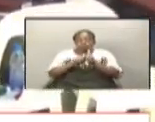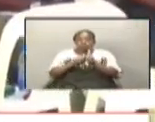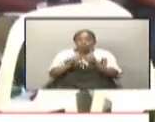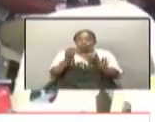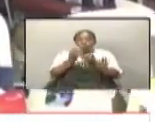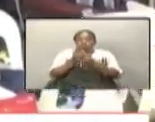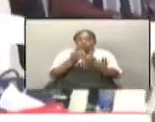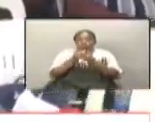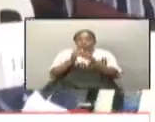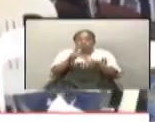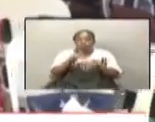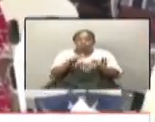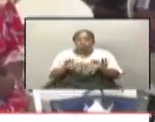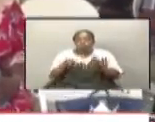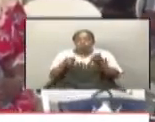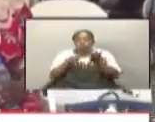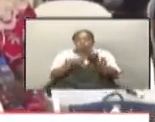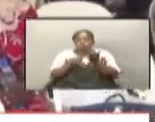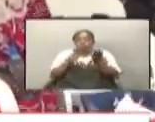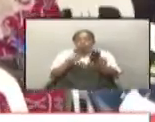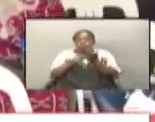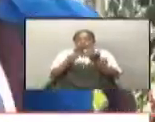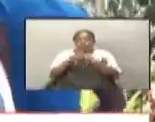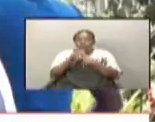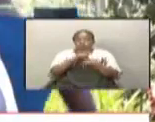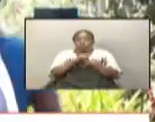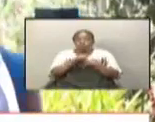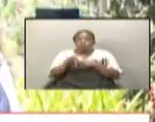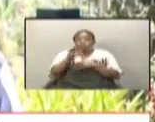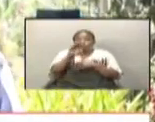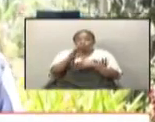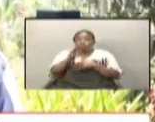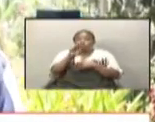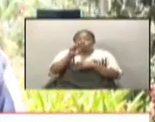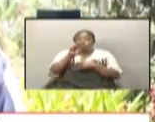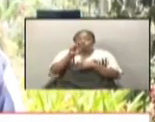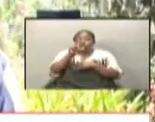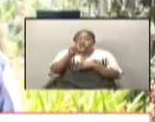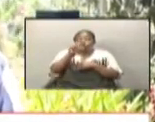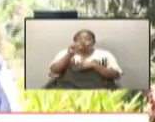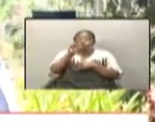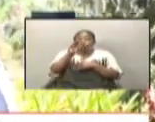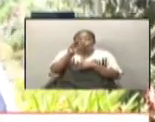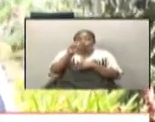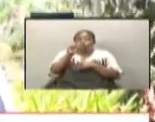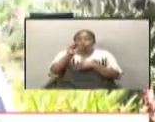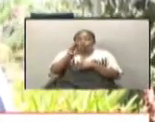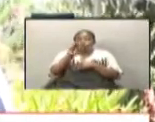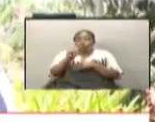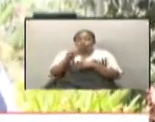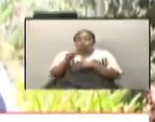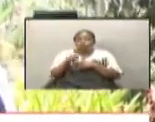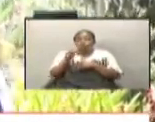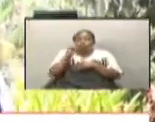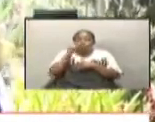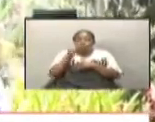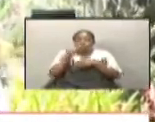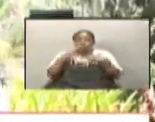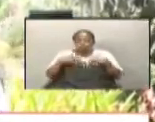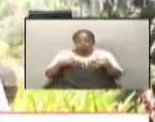nga kuziikibwa ku lwokubiri lwa wiiki ejja e Buloba. Enkya body